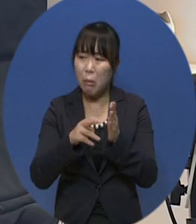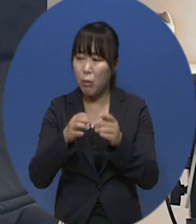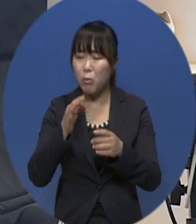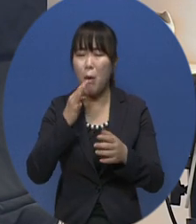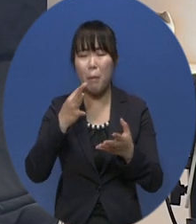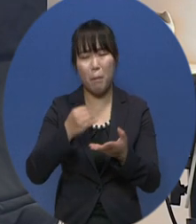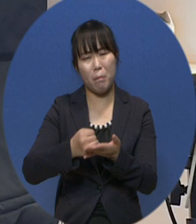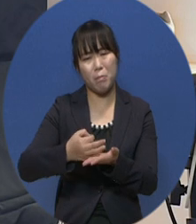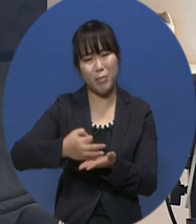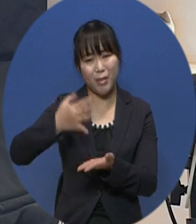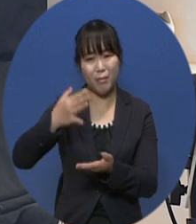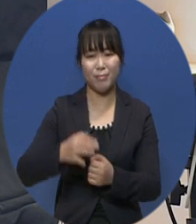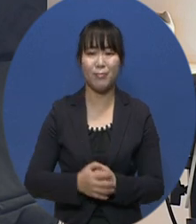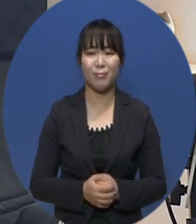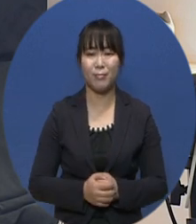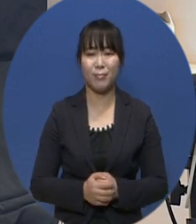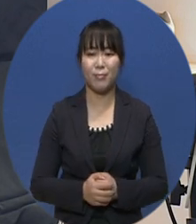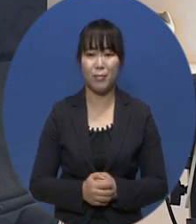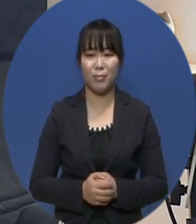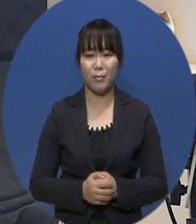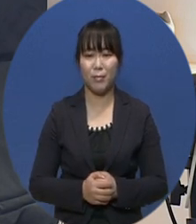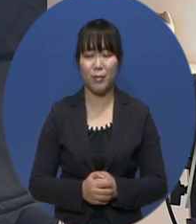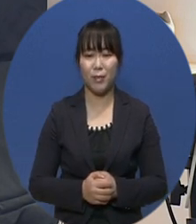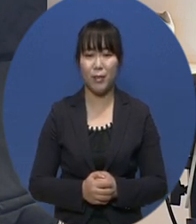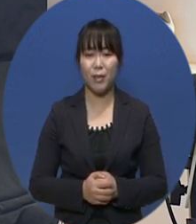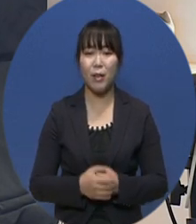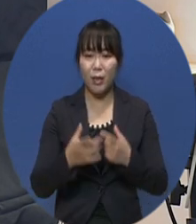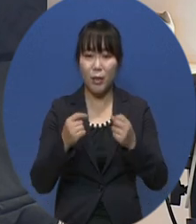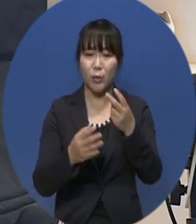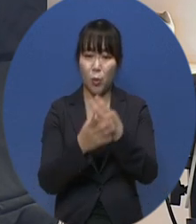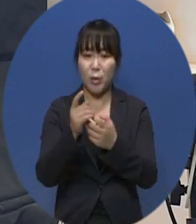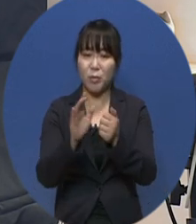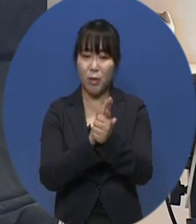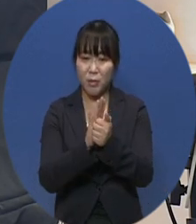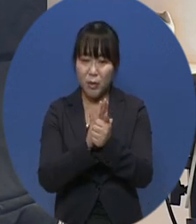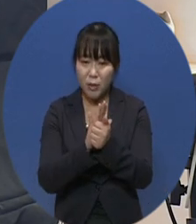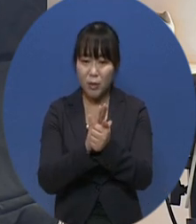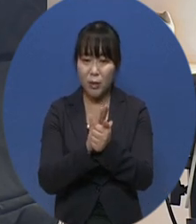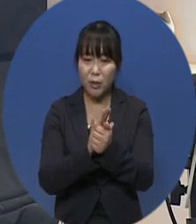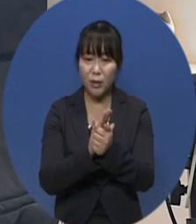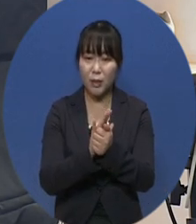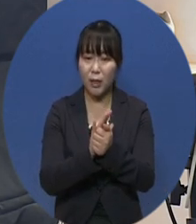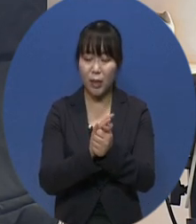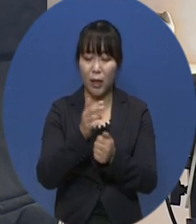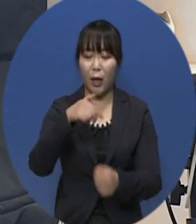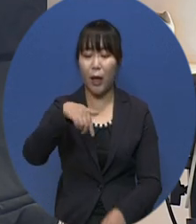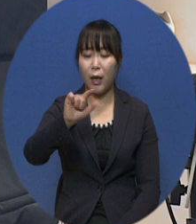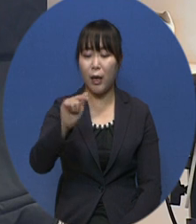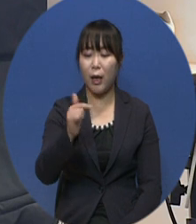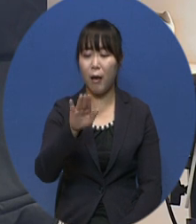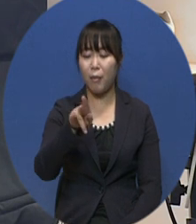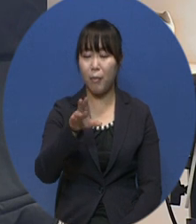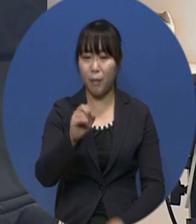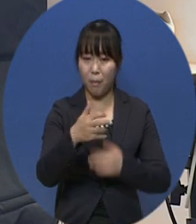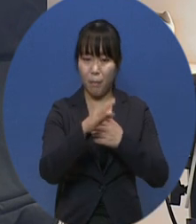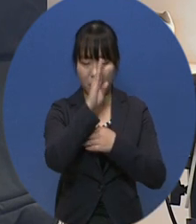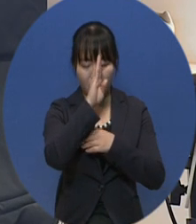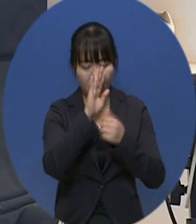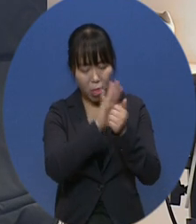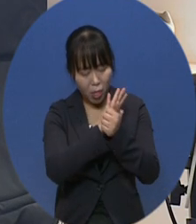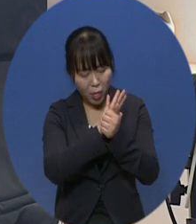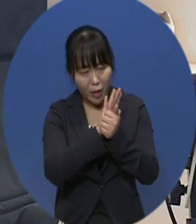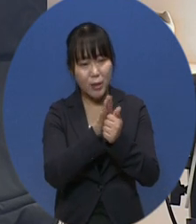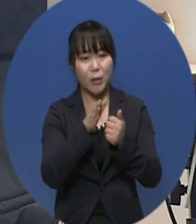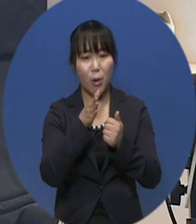좀 네. 힘들고. 네, 그래서 이제 간호간병 통합 서비스는 그 간병의 업무를 네. 그 간호